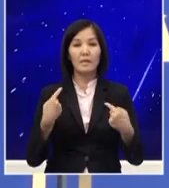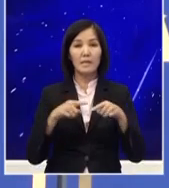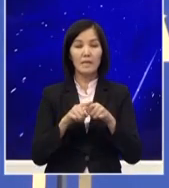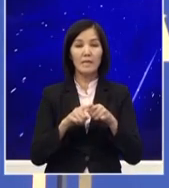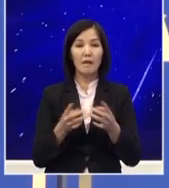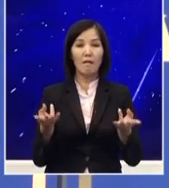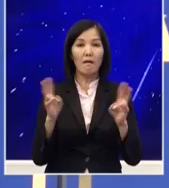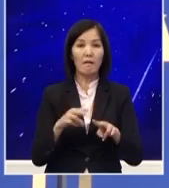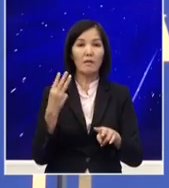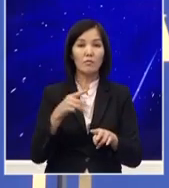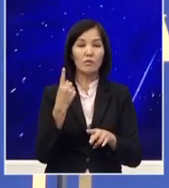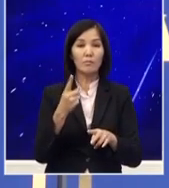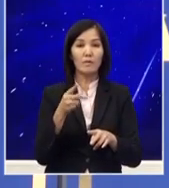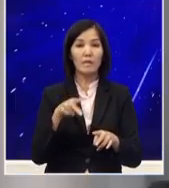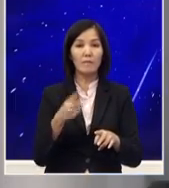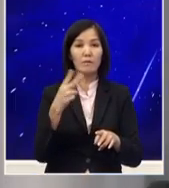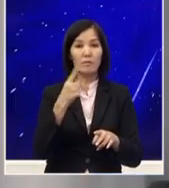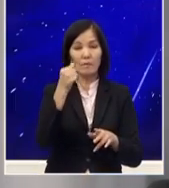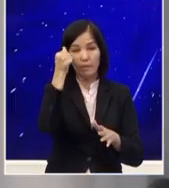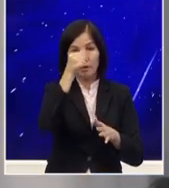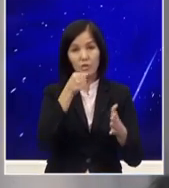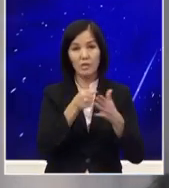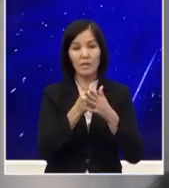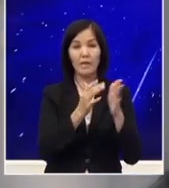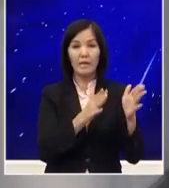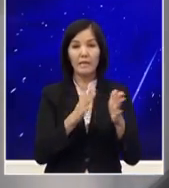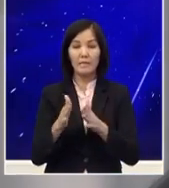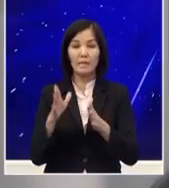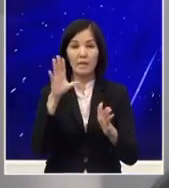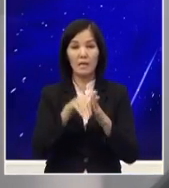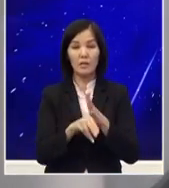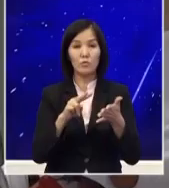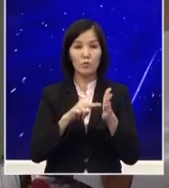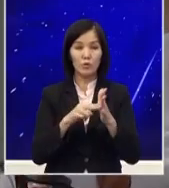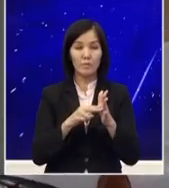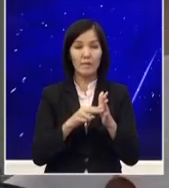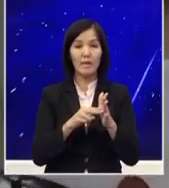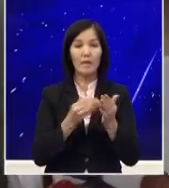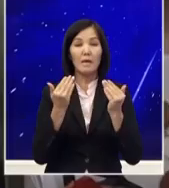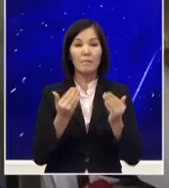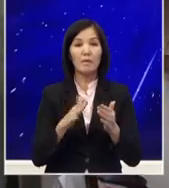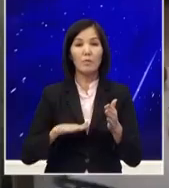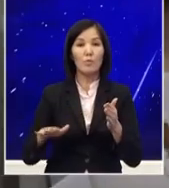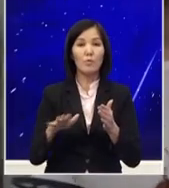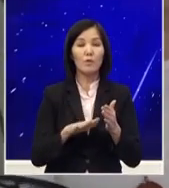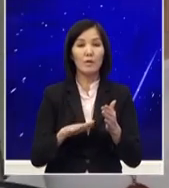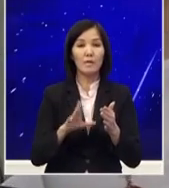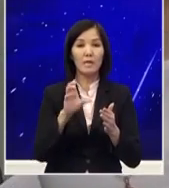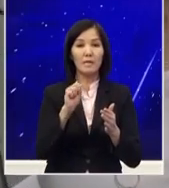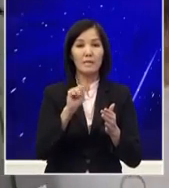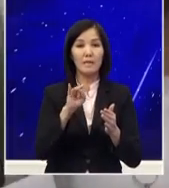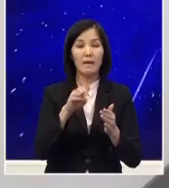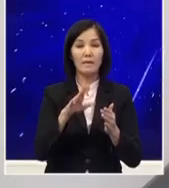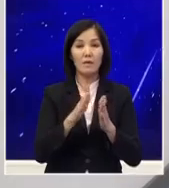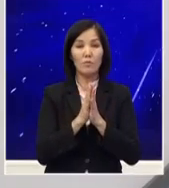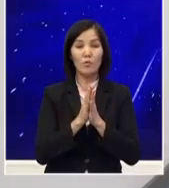қалған 31 түрі 2021 жылға дейін кезең-кезеңімен енгізілу жоспарда. Сондай-ақ биыл өңірде сайт арқылы өтініш